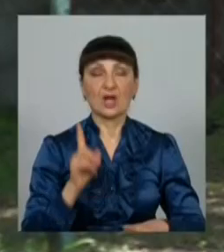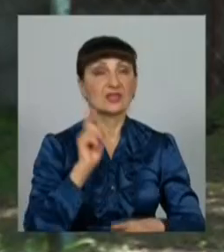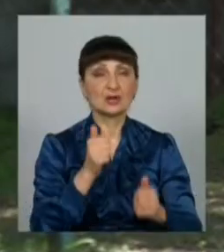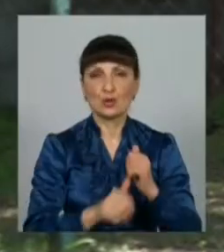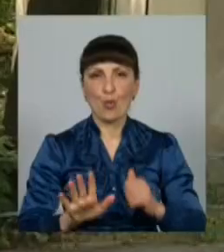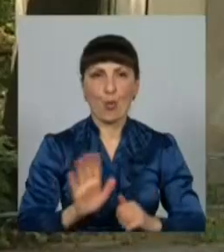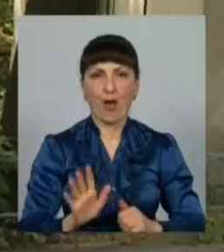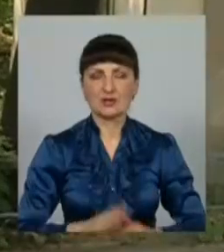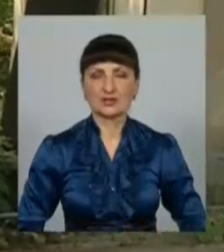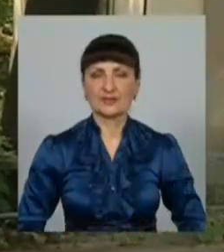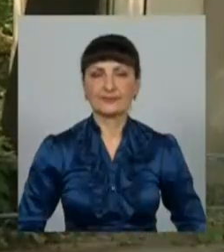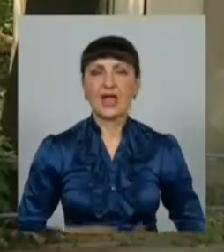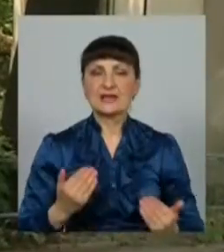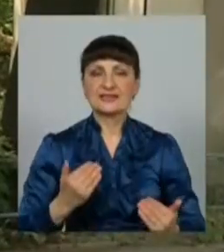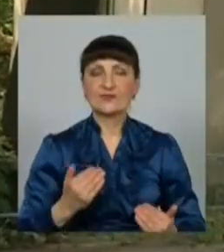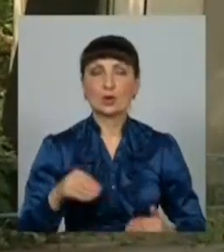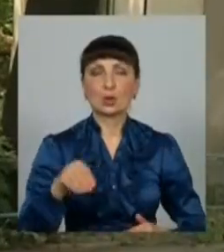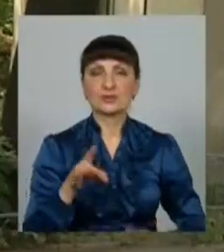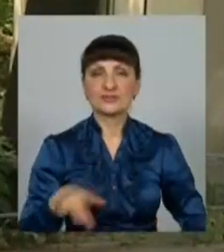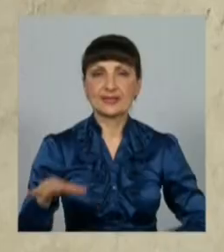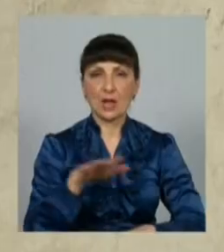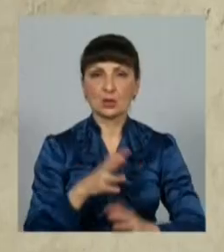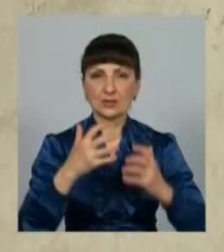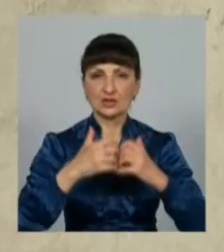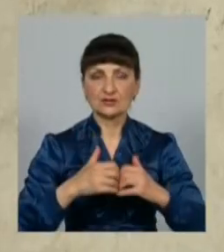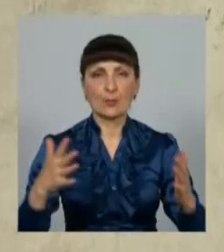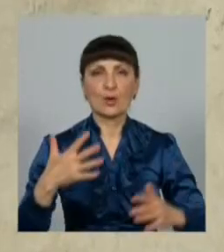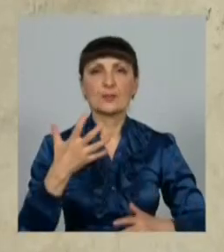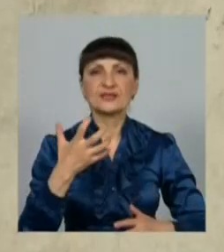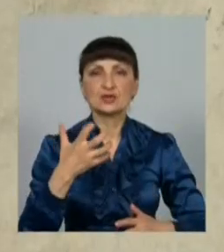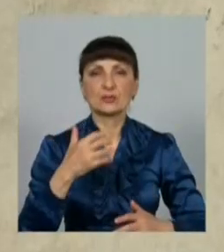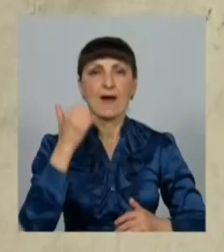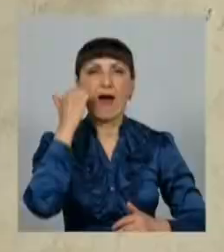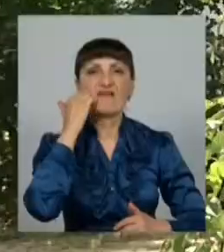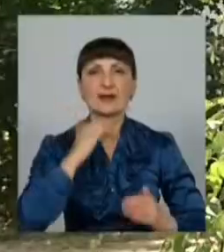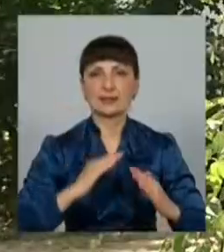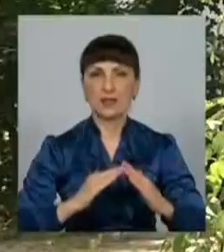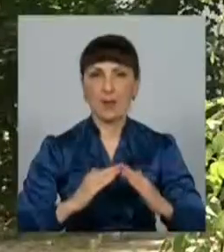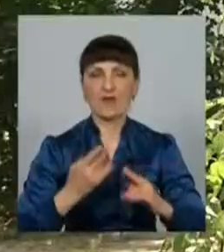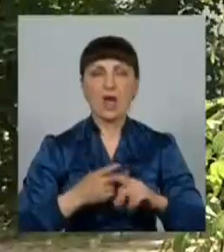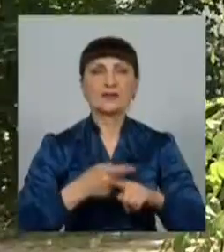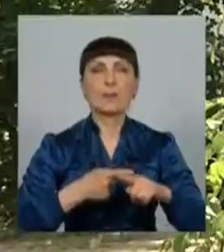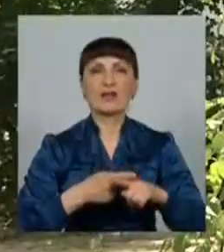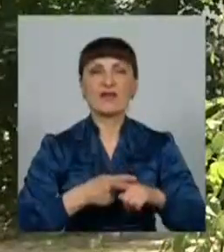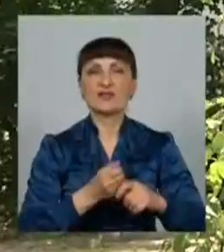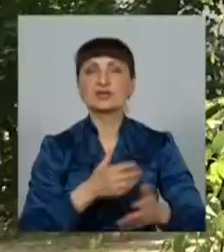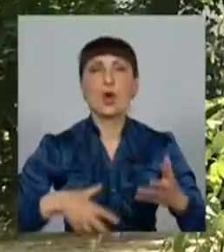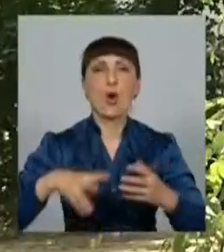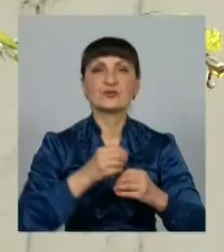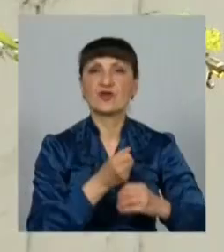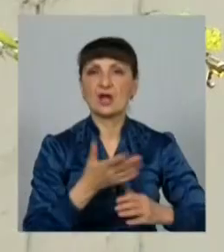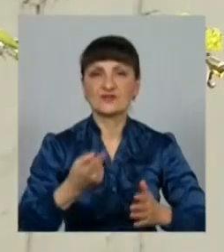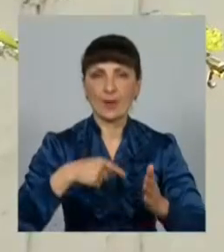квартире есть санузел. На сегодня только в Турксибском районе насчитывается больше 500 аварийных домов. Это половина из общего количества по